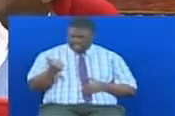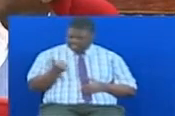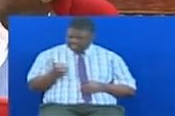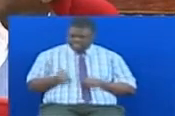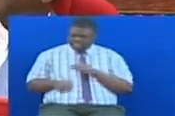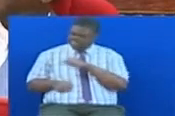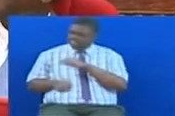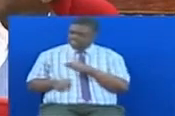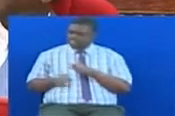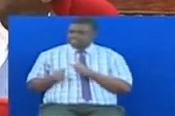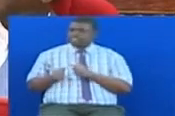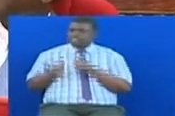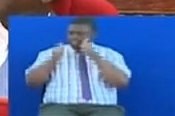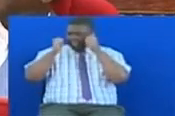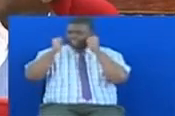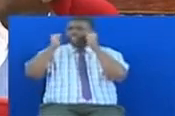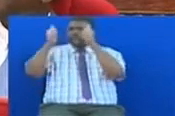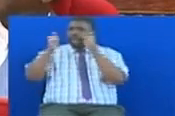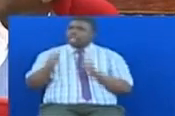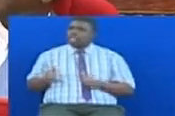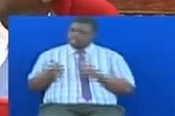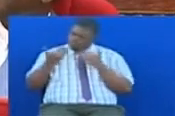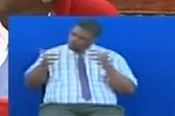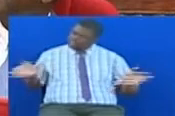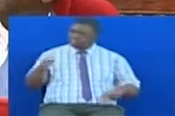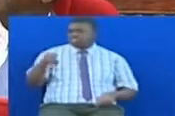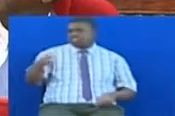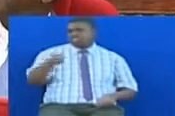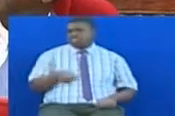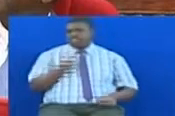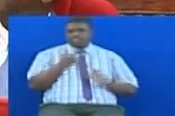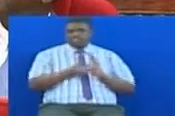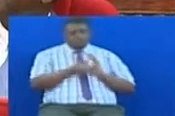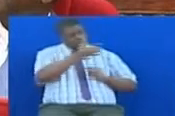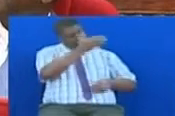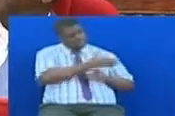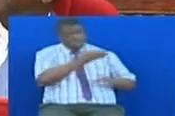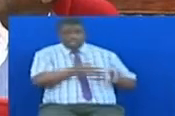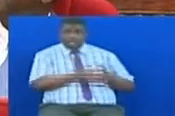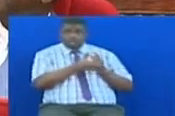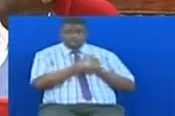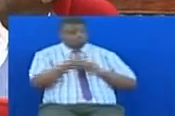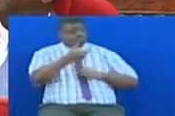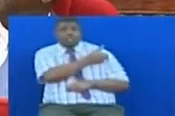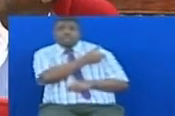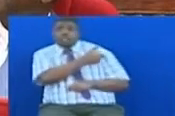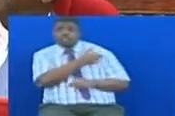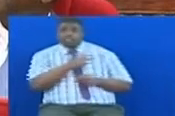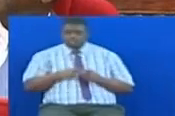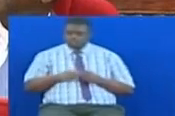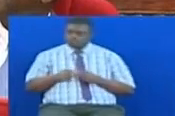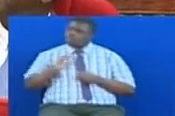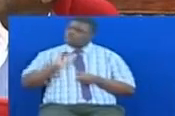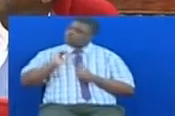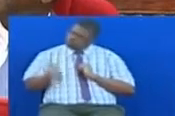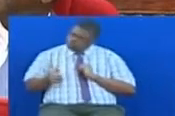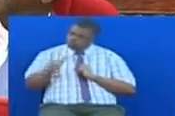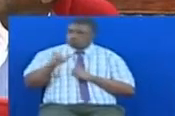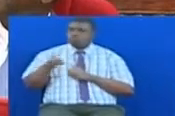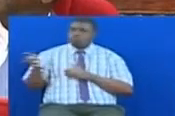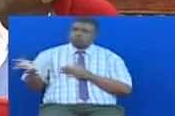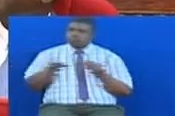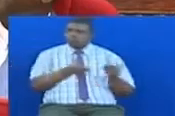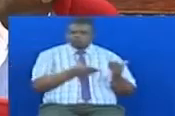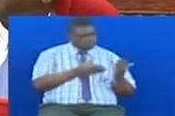hivi duniani zimeanza tenda kuwa wazi. Kama wewe unajenga hospitali, unawaruhusu watu wote wanaleta tenda. Kila tenda zote, kila mtu